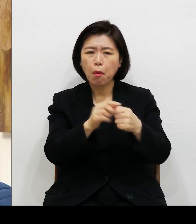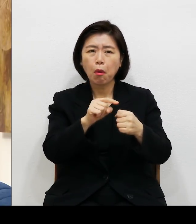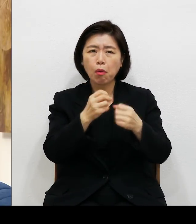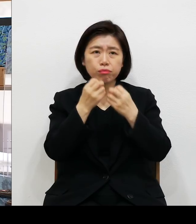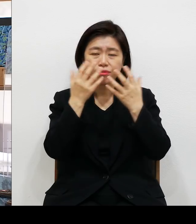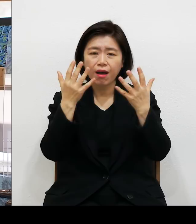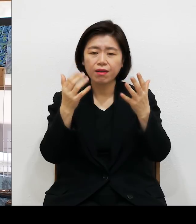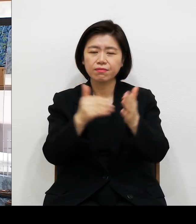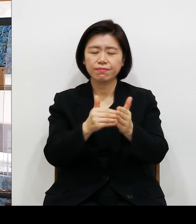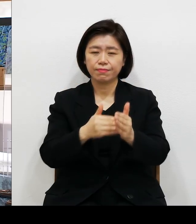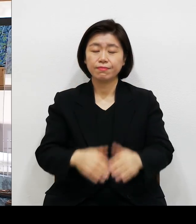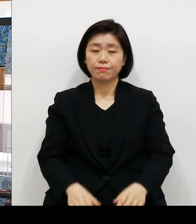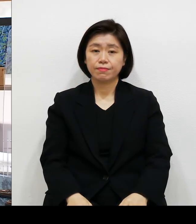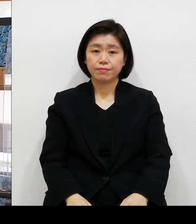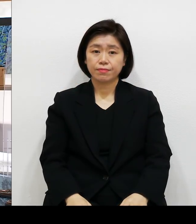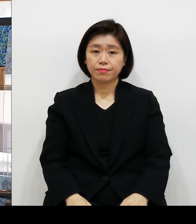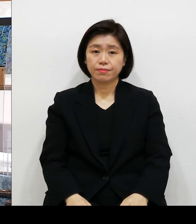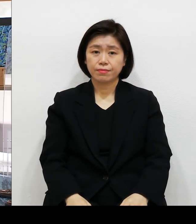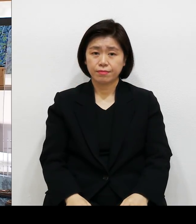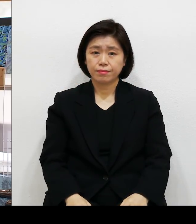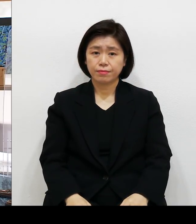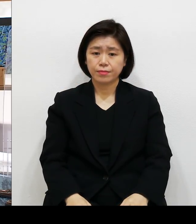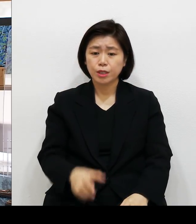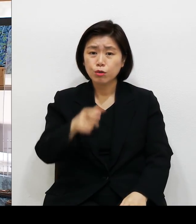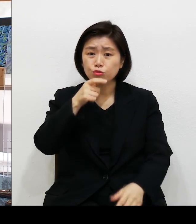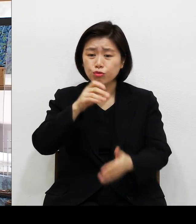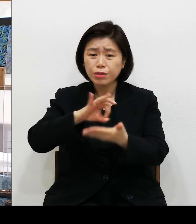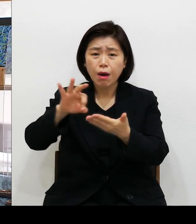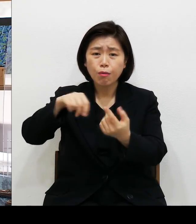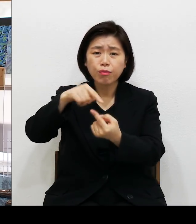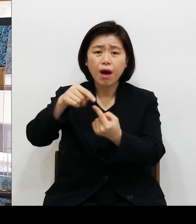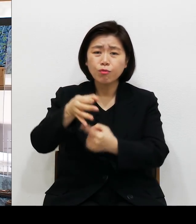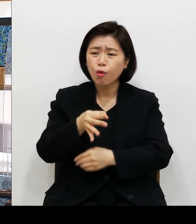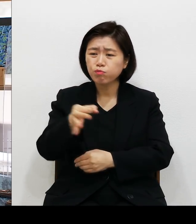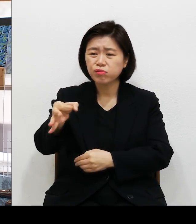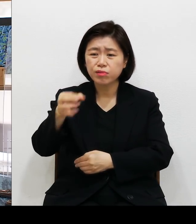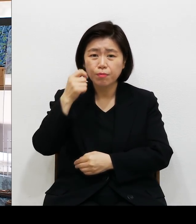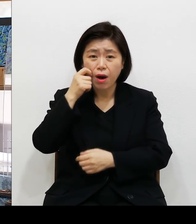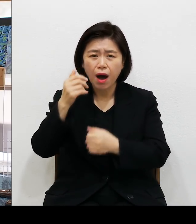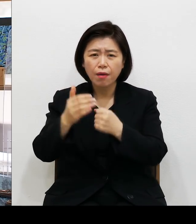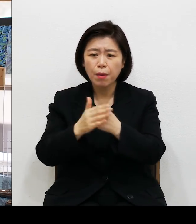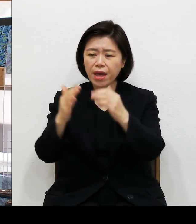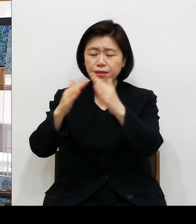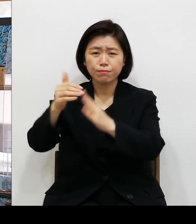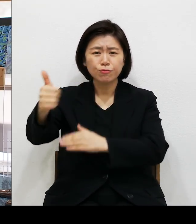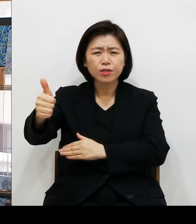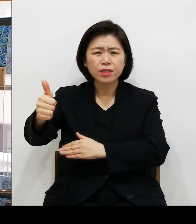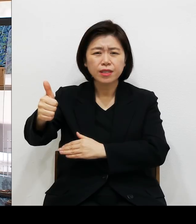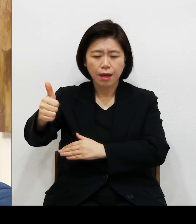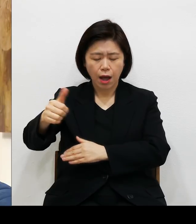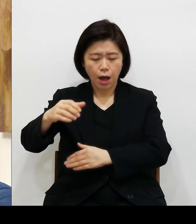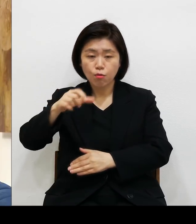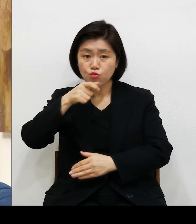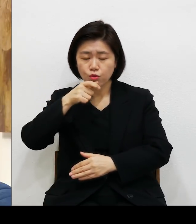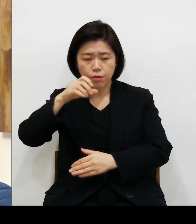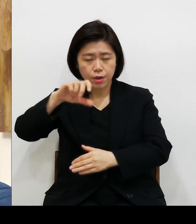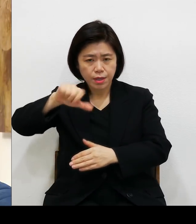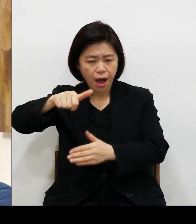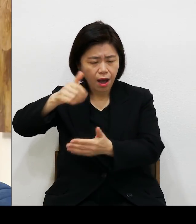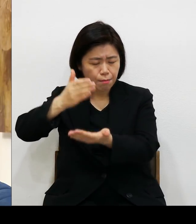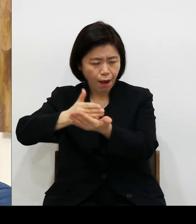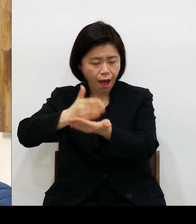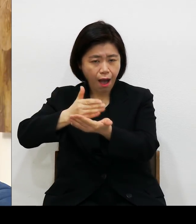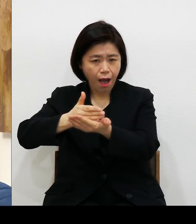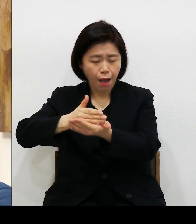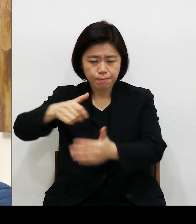뭐 정말 중간에 뭐 관리비 안 낸다고 수도를 잠그고 가세요. 그러면 또 어떡해. 제가 나와서 또 몰래